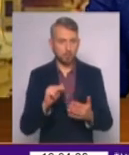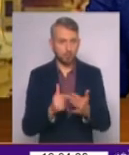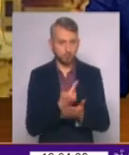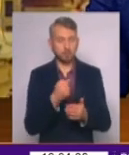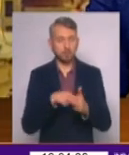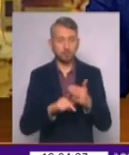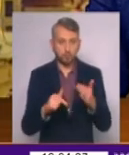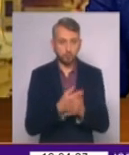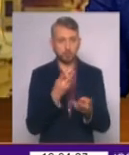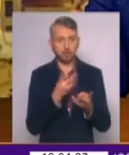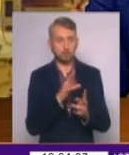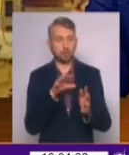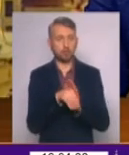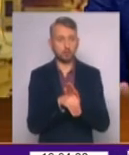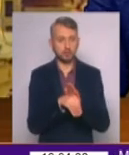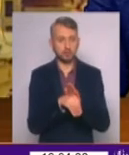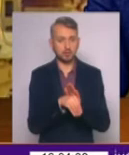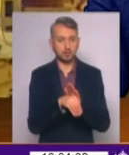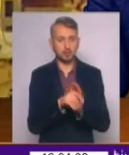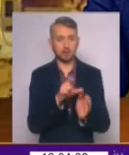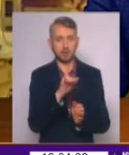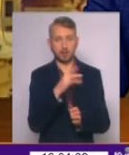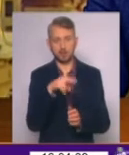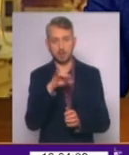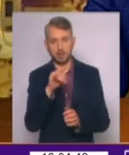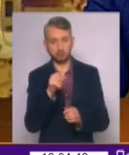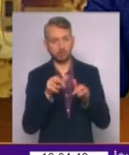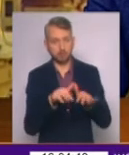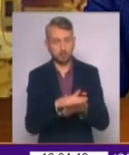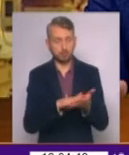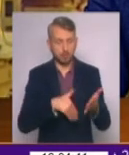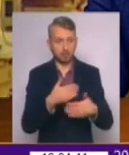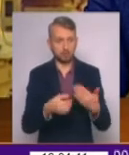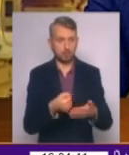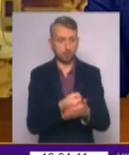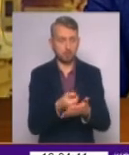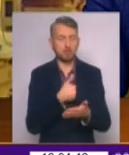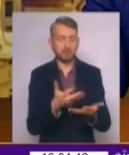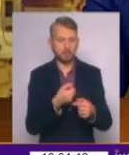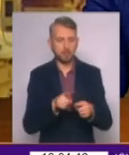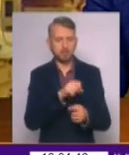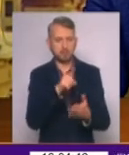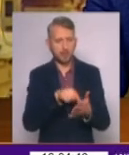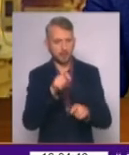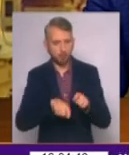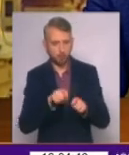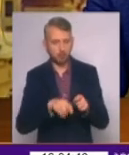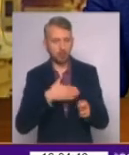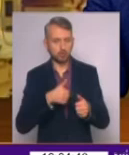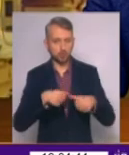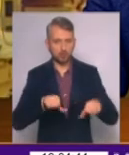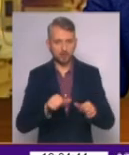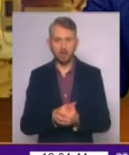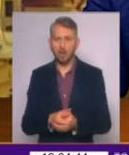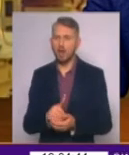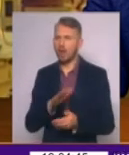Повторно потрібно вносити в ЄРДР цю справу і далі її рухати. Значить, ми візьмемо це питання на контроль нашої комісії. Пане Боже, а